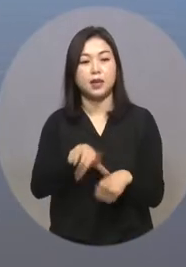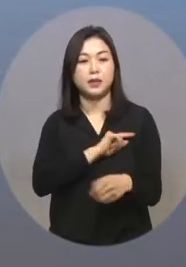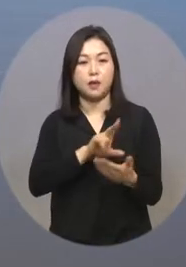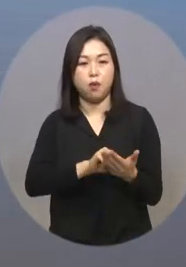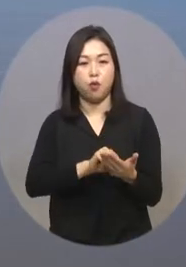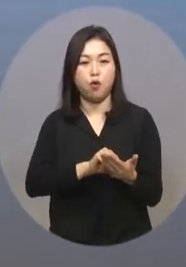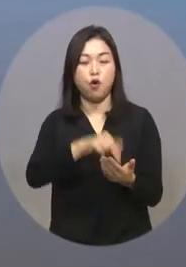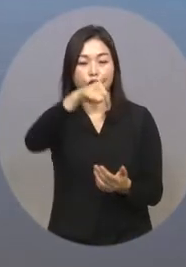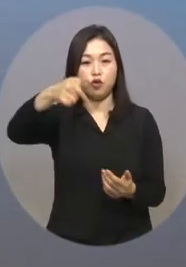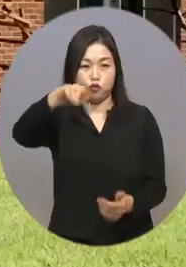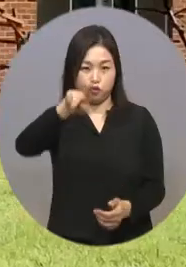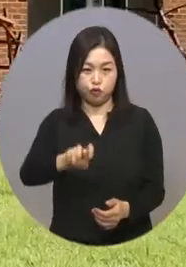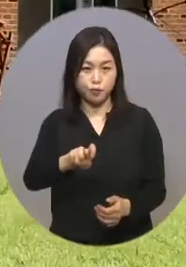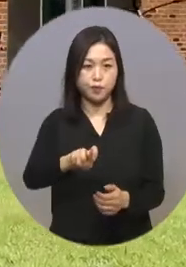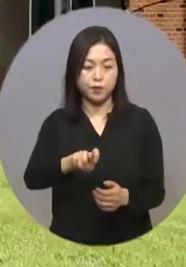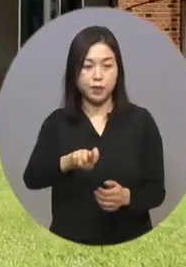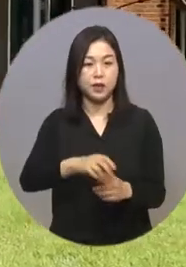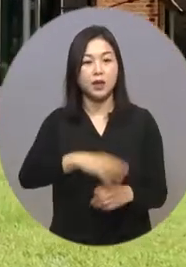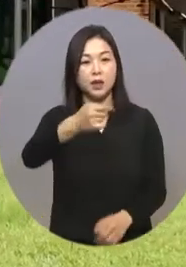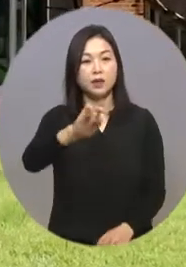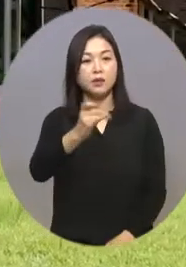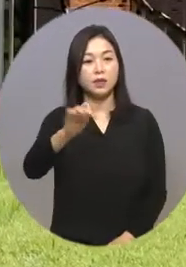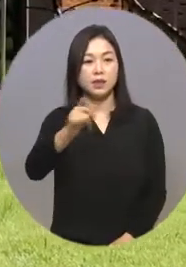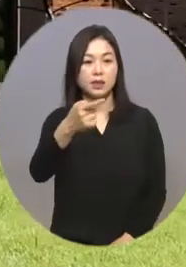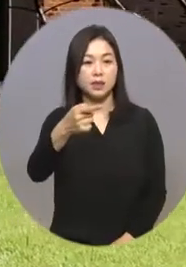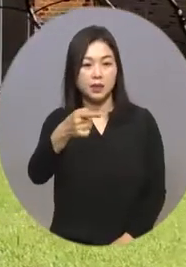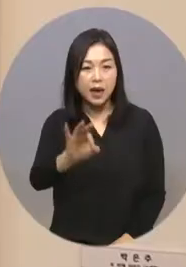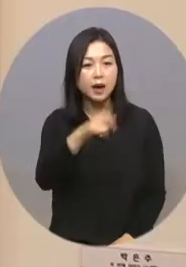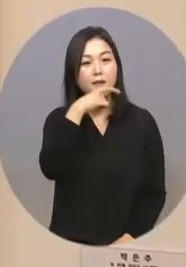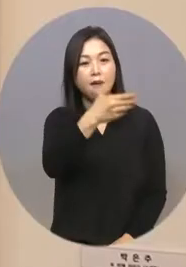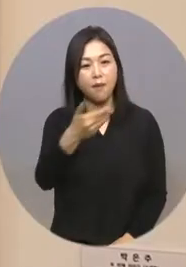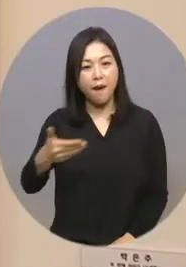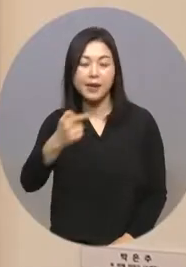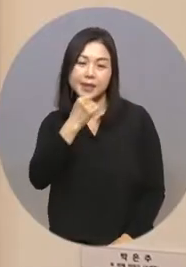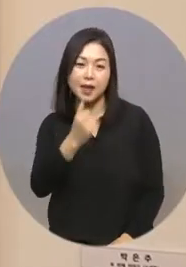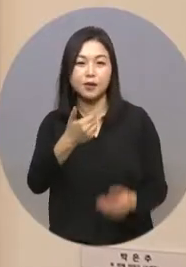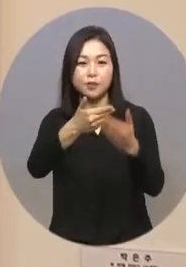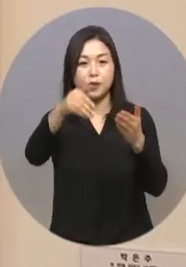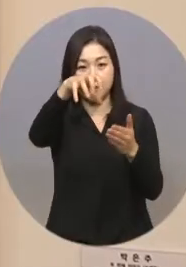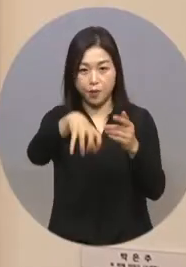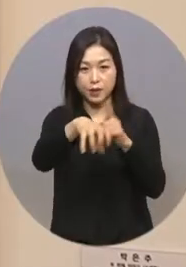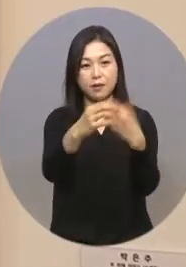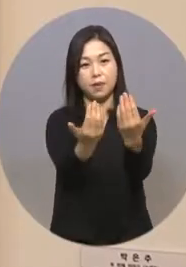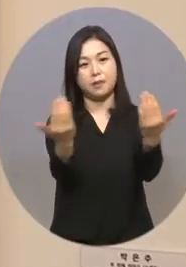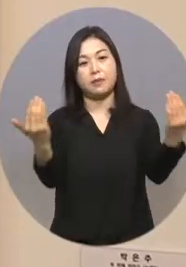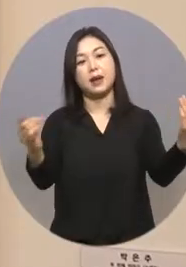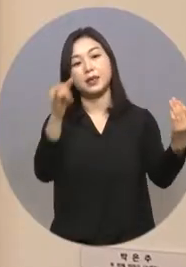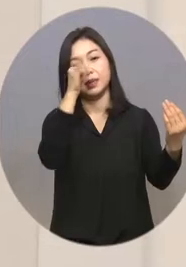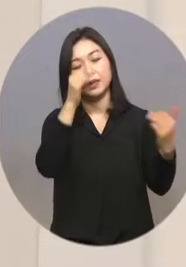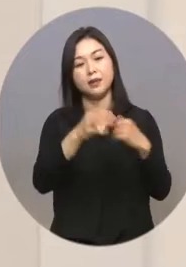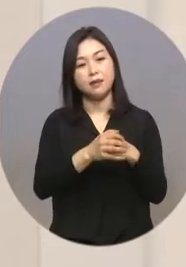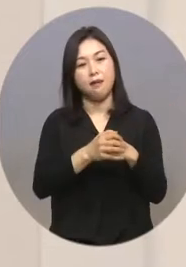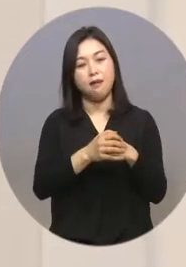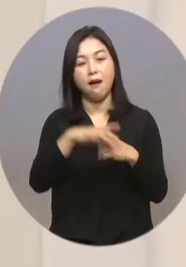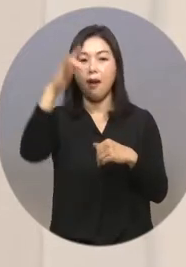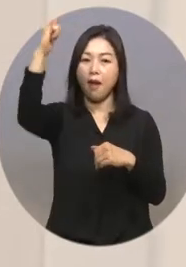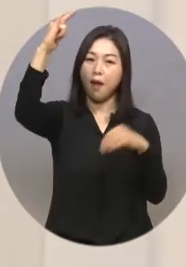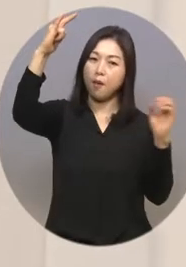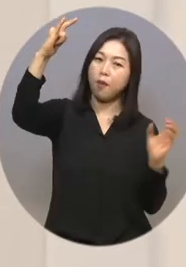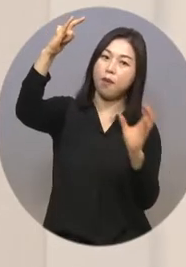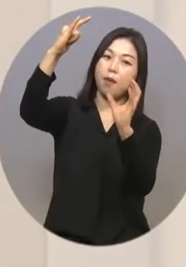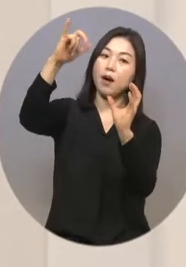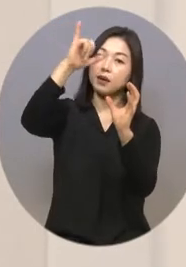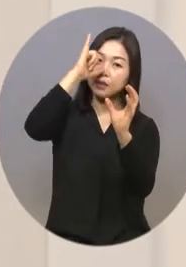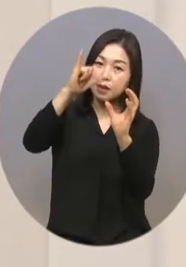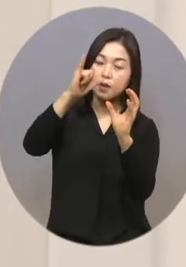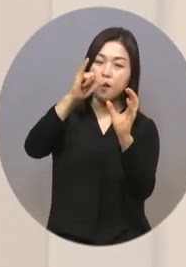위치한 섬진강 작은 미술관 에서 열렸습니다 하늘을 향해 바로 선 는가 하면 이미 열매를 맺어